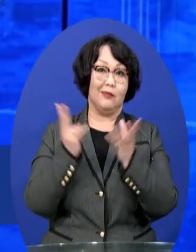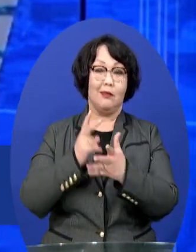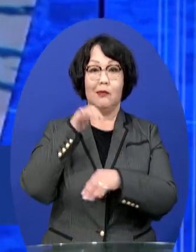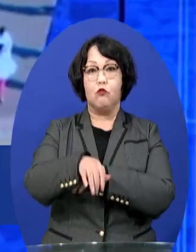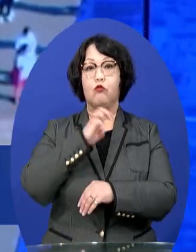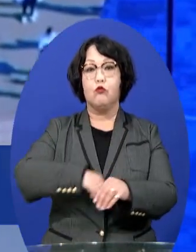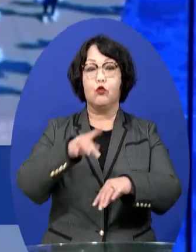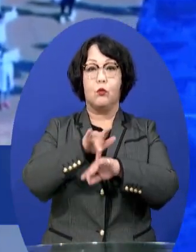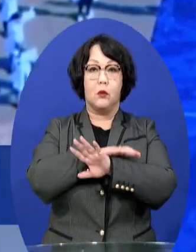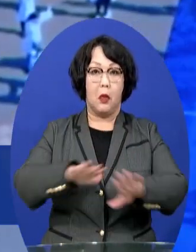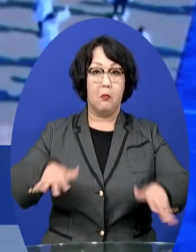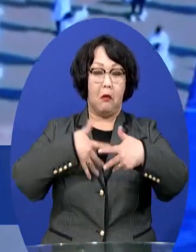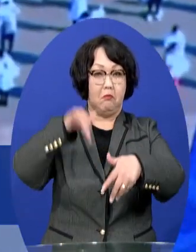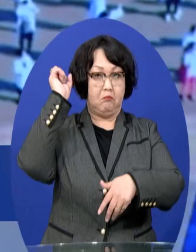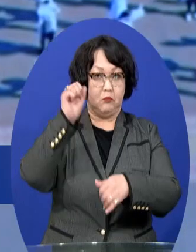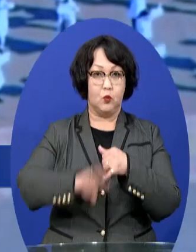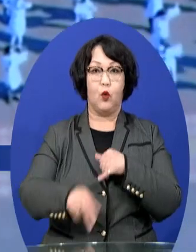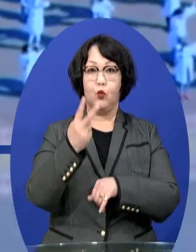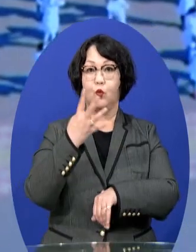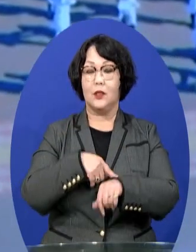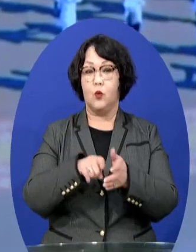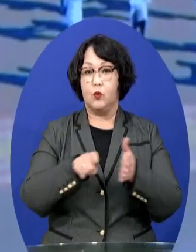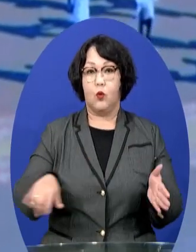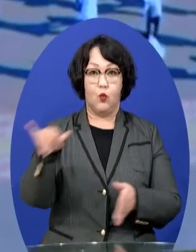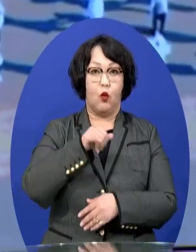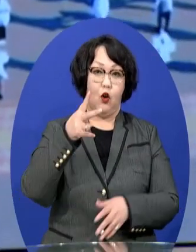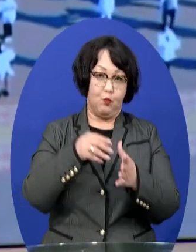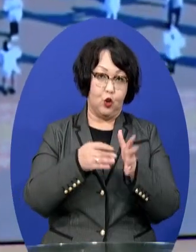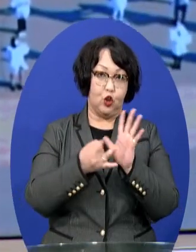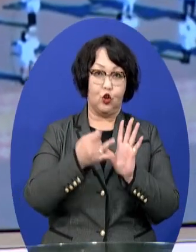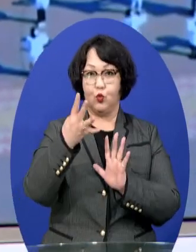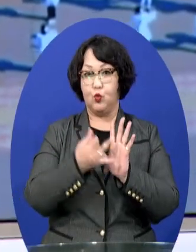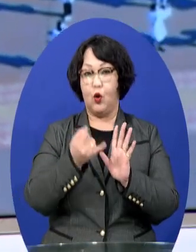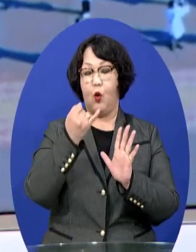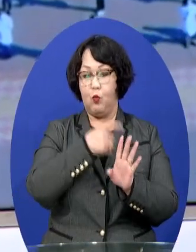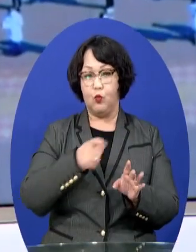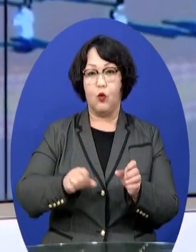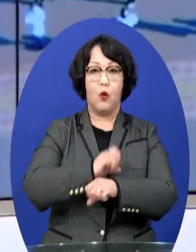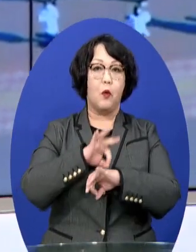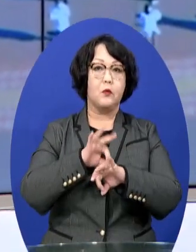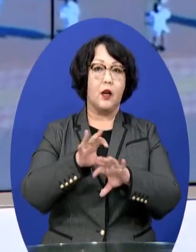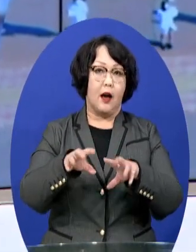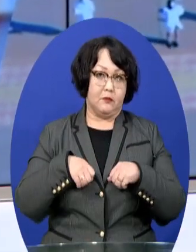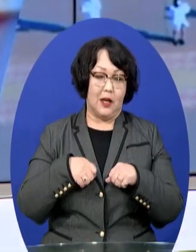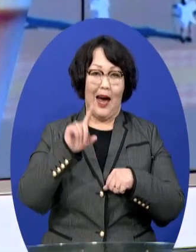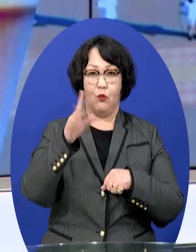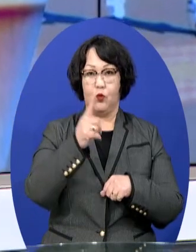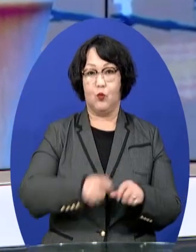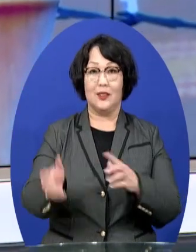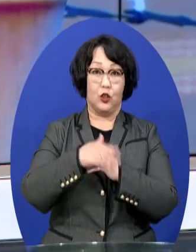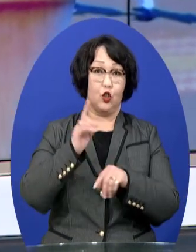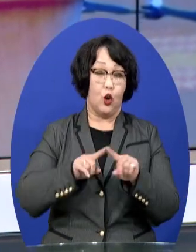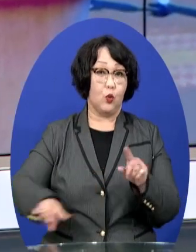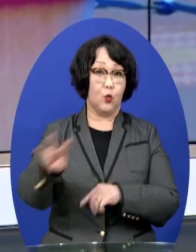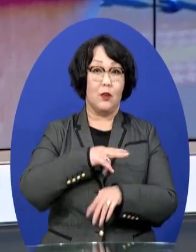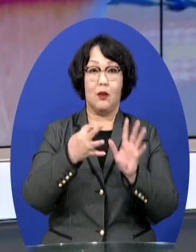байданч гэсэн. Сүүлийн 24 цагт улсын хэмжээнд 2746 хүнд коронавирусны халдвар илэрч 11 хүн насварсан байна. Хэд орногт